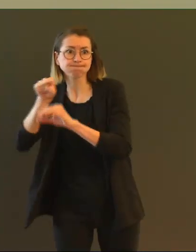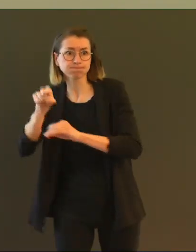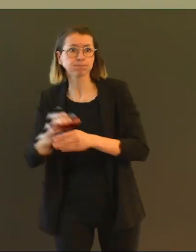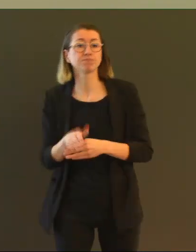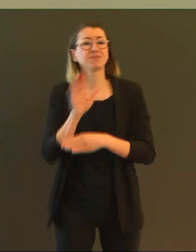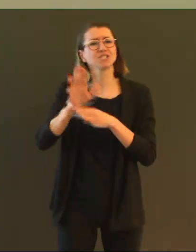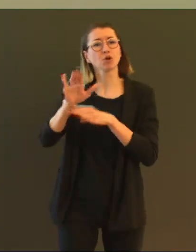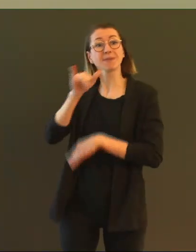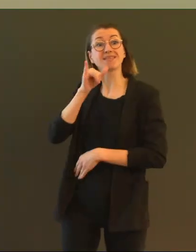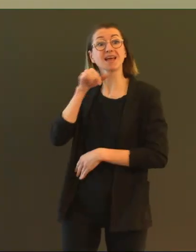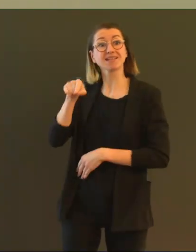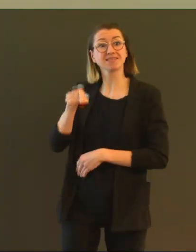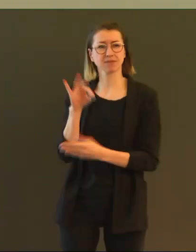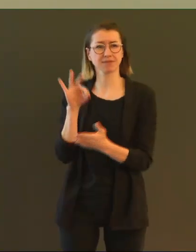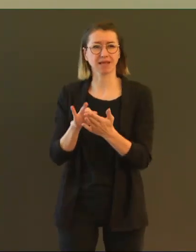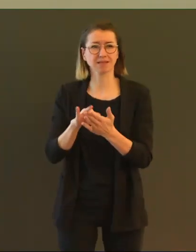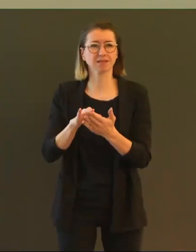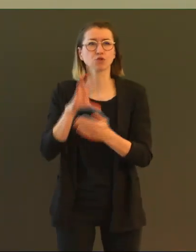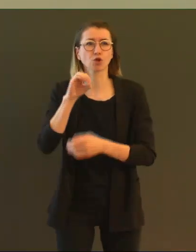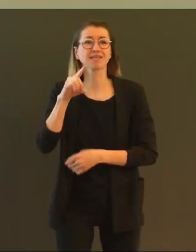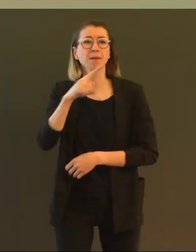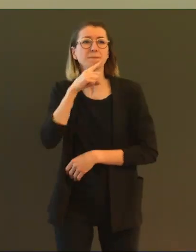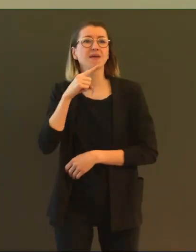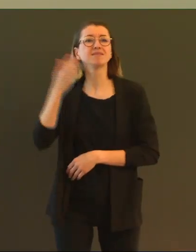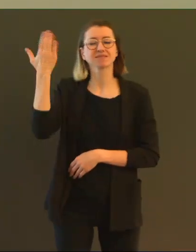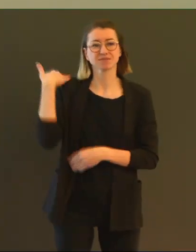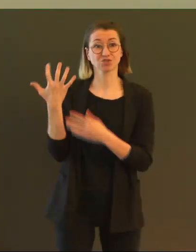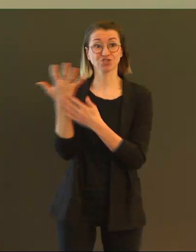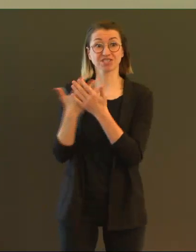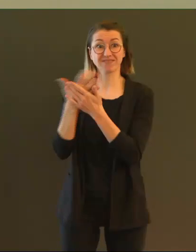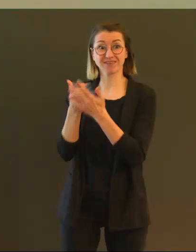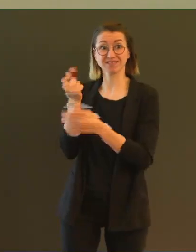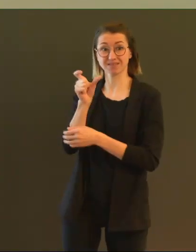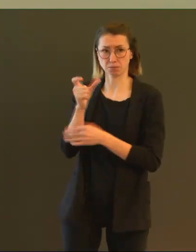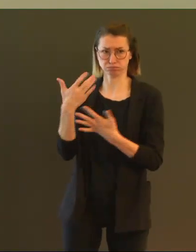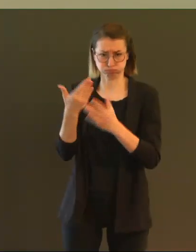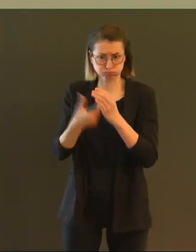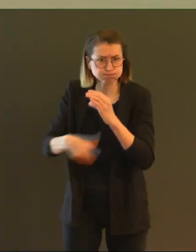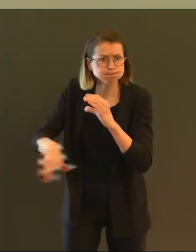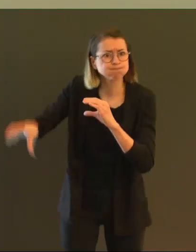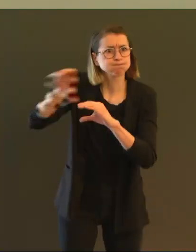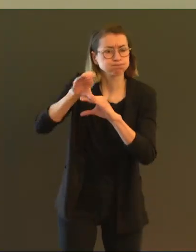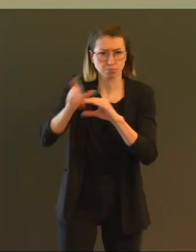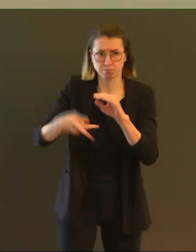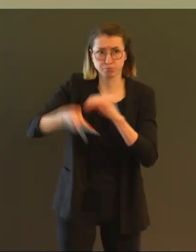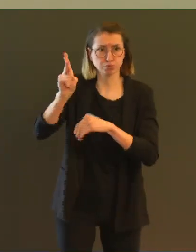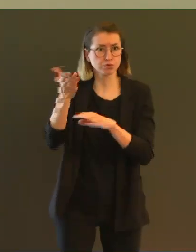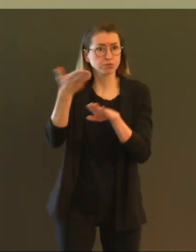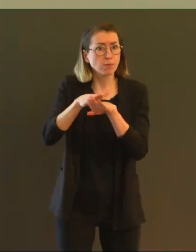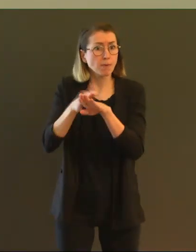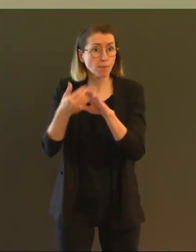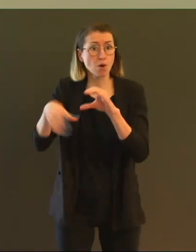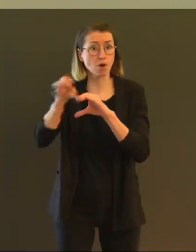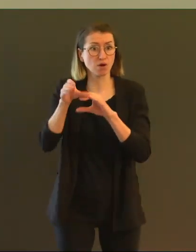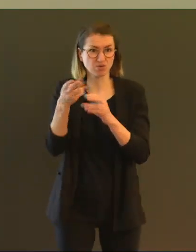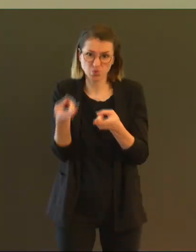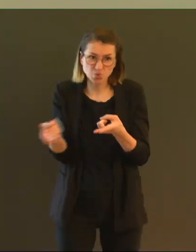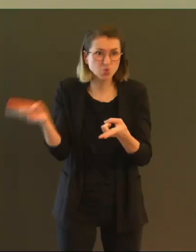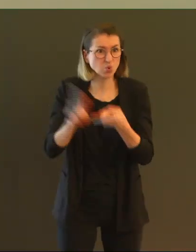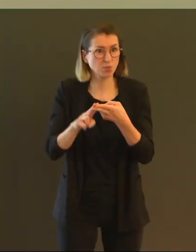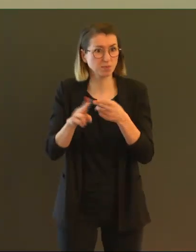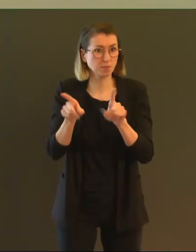au 31 mars, a une surmortalité qui est le double de sa mortalité déclarée pour le Covid.